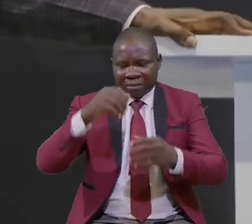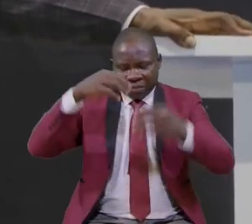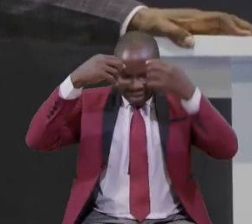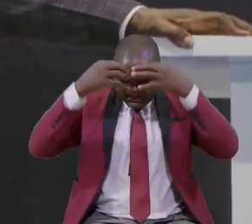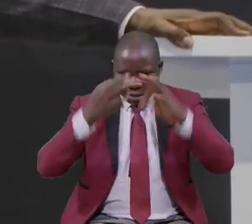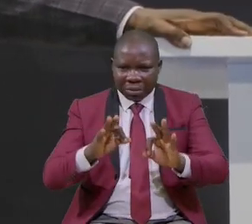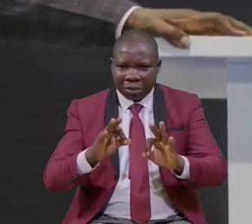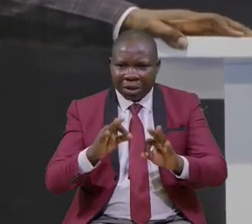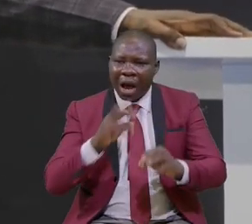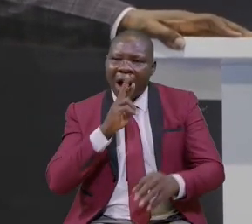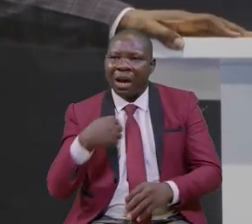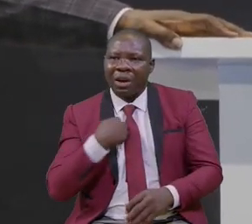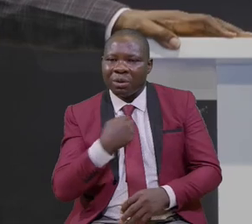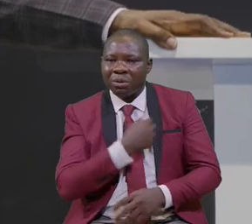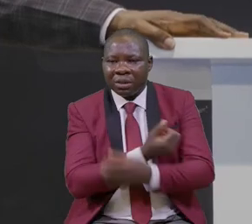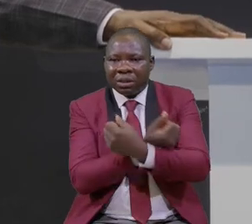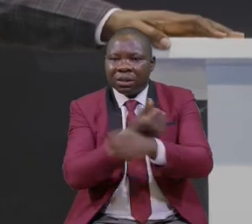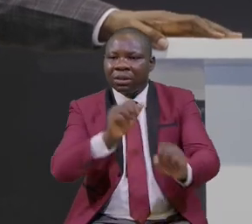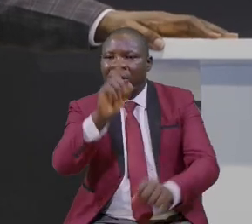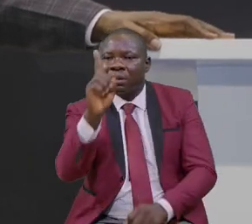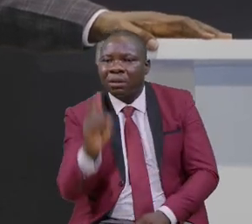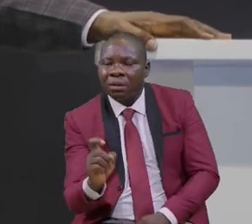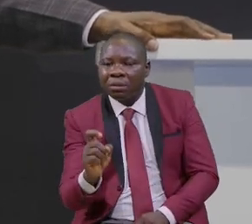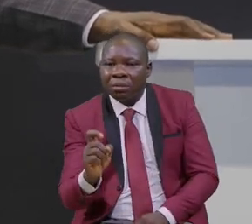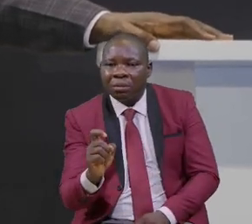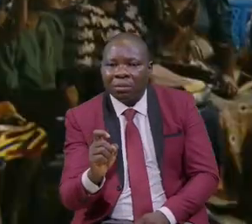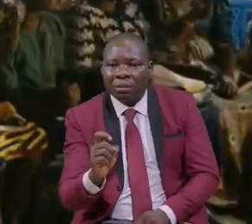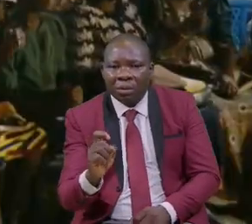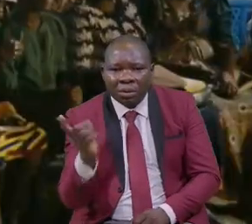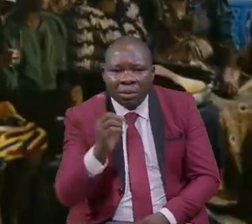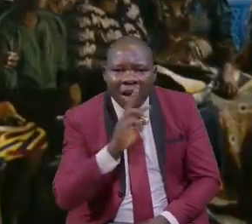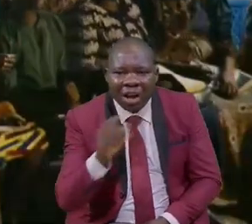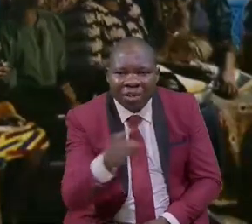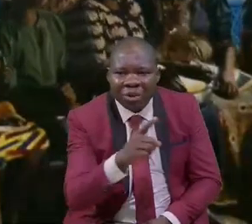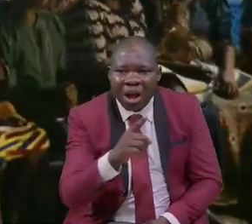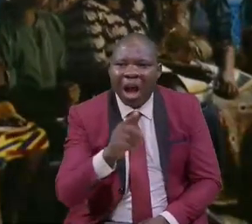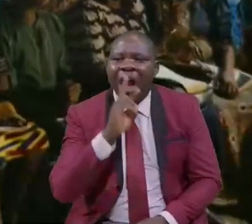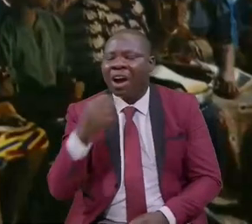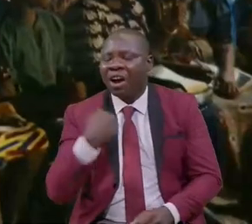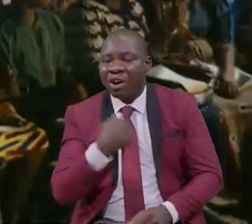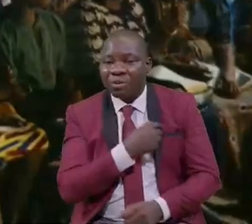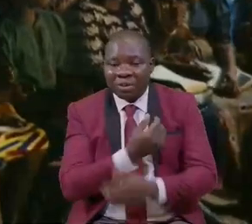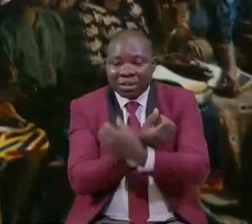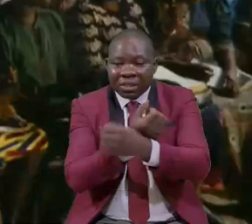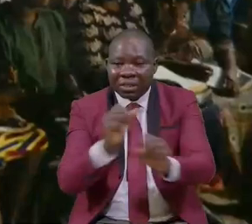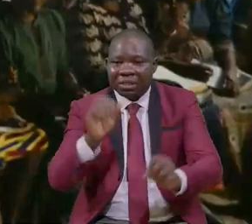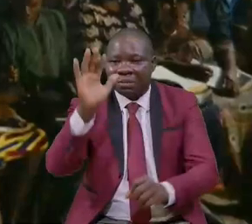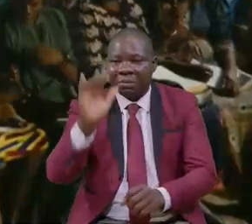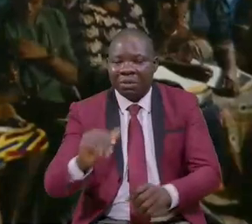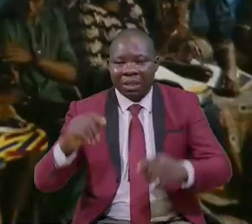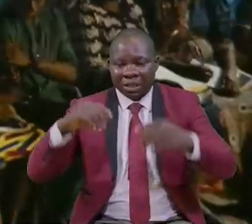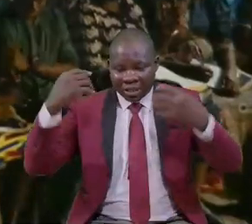nous sommes sauvés? Ah, où êtes-vous? Est-ce que nous sommes sauvés par les résolutions?